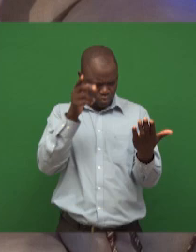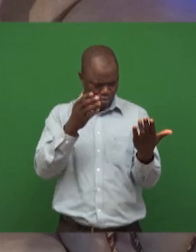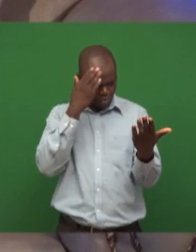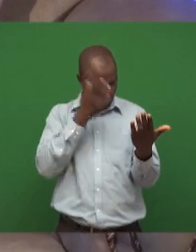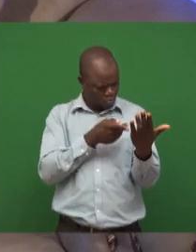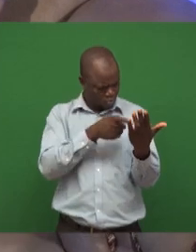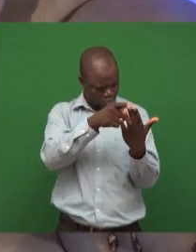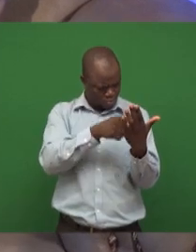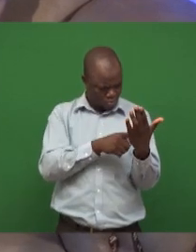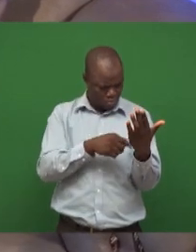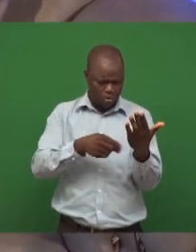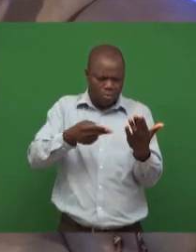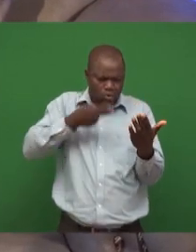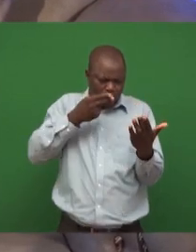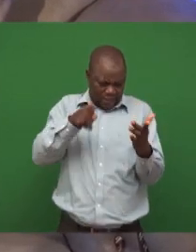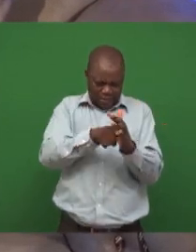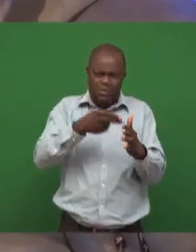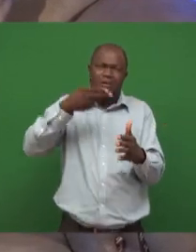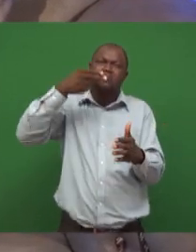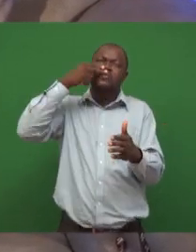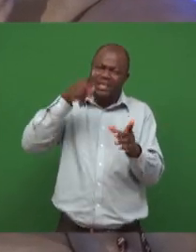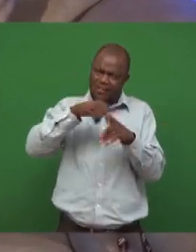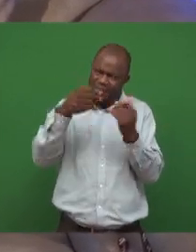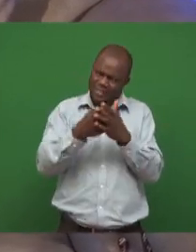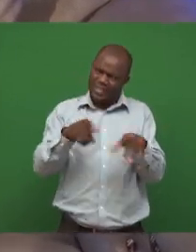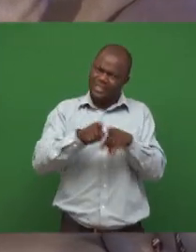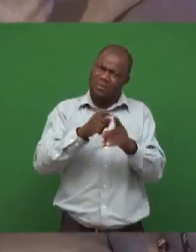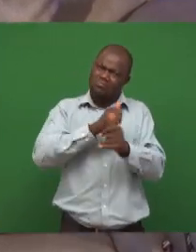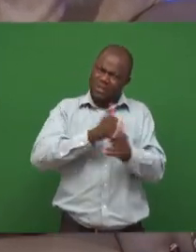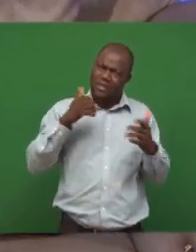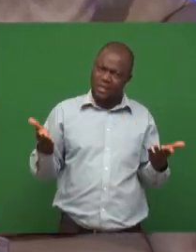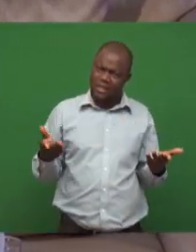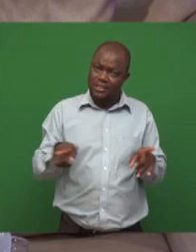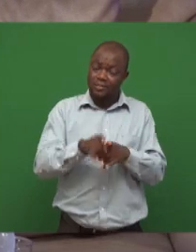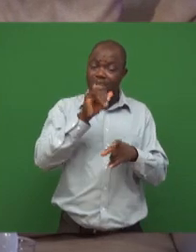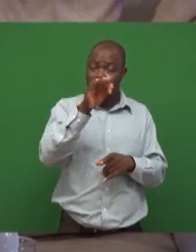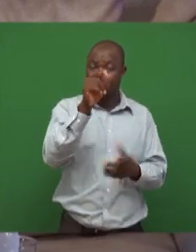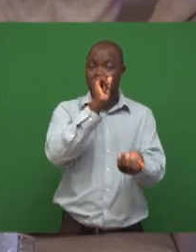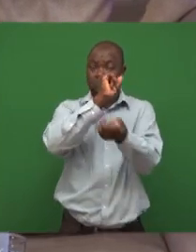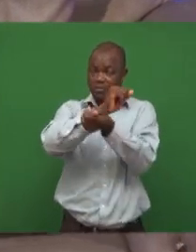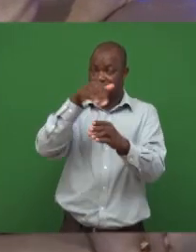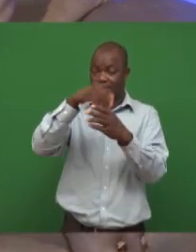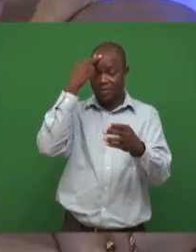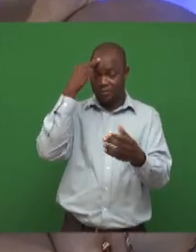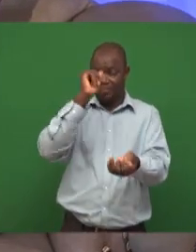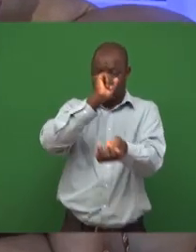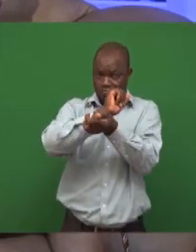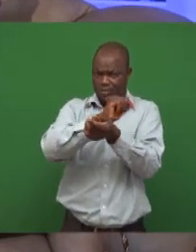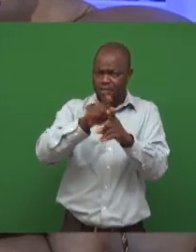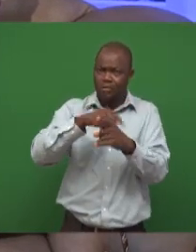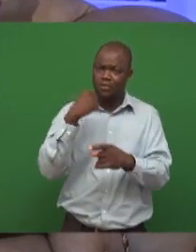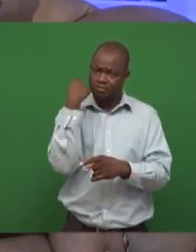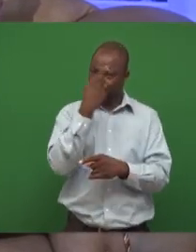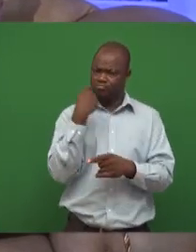uyu arikupiwa mushonga here unomukodzera kana munhu kana mukasungwa vanotanga vatarisaga kuti watiri kusunga